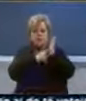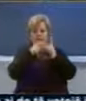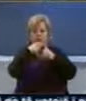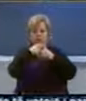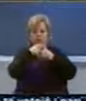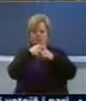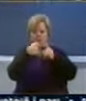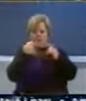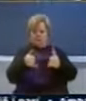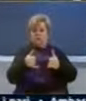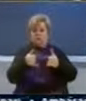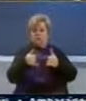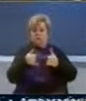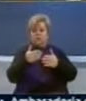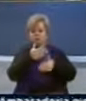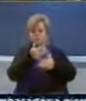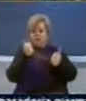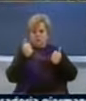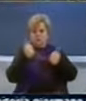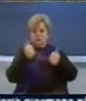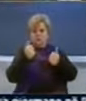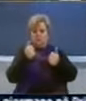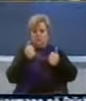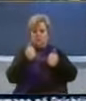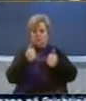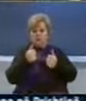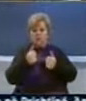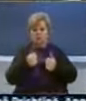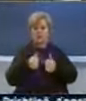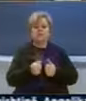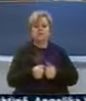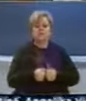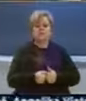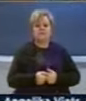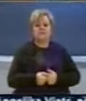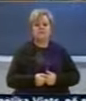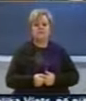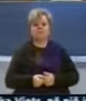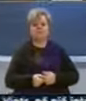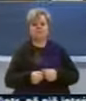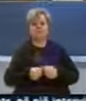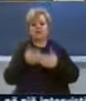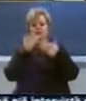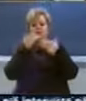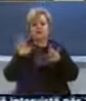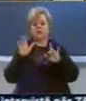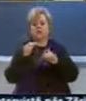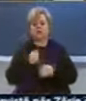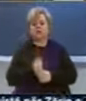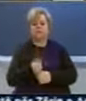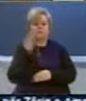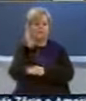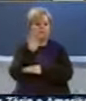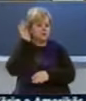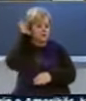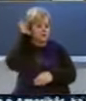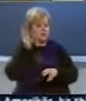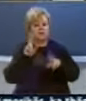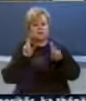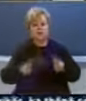që kjo sot të mos ndodhë, i kushtoj me shkarkim nga pozita e ministrës së drejtësisë. Dhe